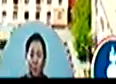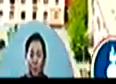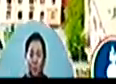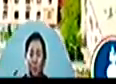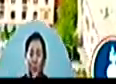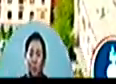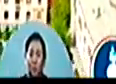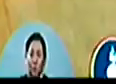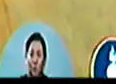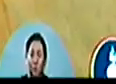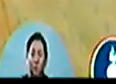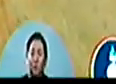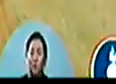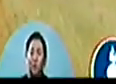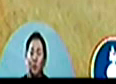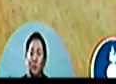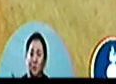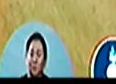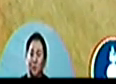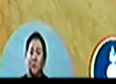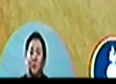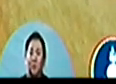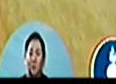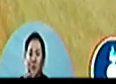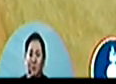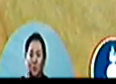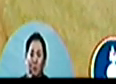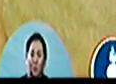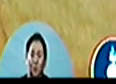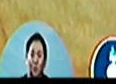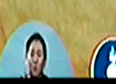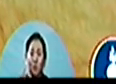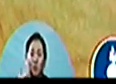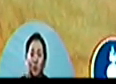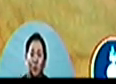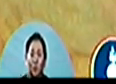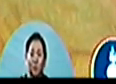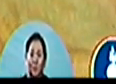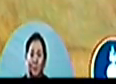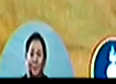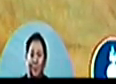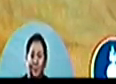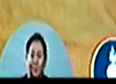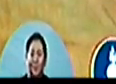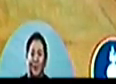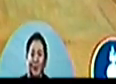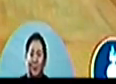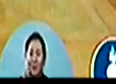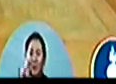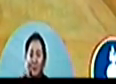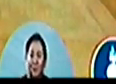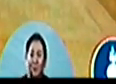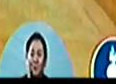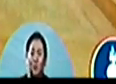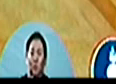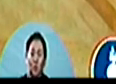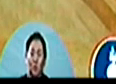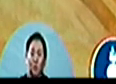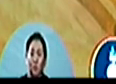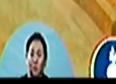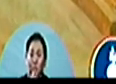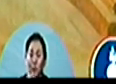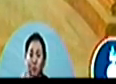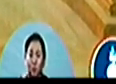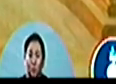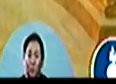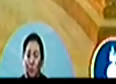юунд захирагдана вэ? Энэ их хурдыг юу зохицуулна вэ? Энд ямар нэгэн үл үзэгдэх хүчин зүйл үгүй. Энэ бүхэн